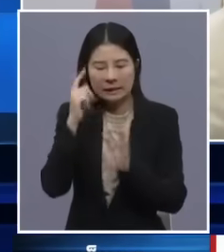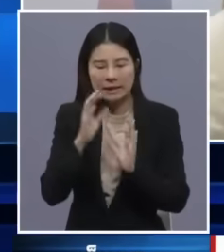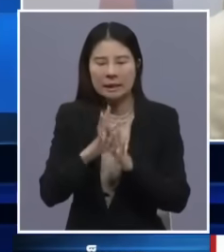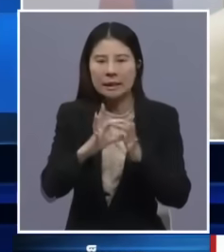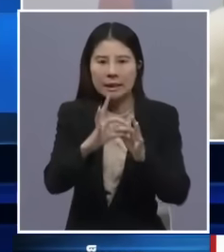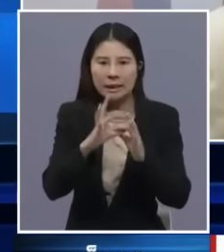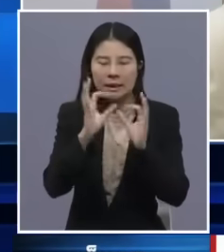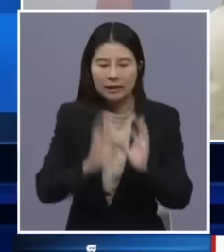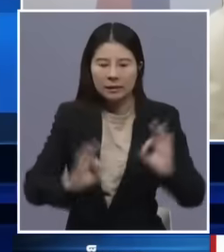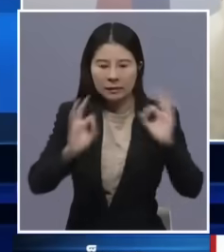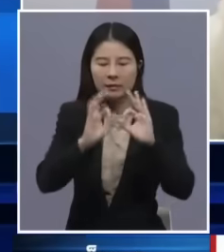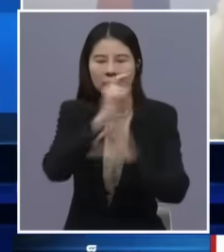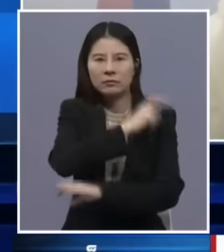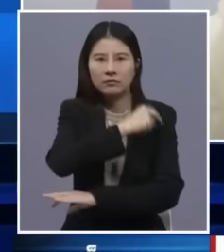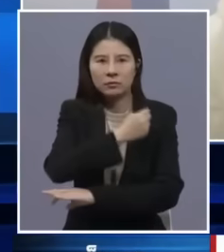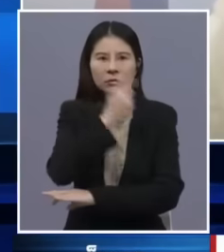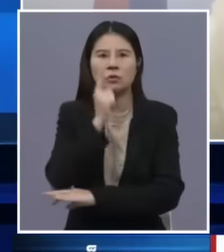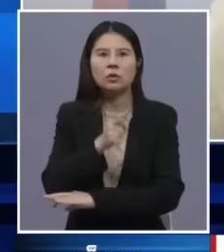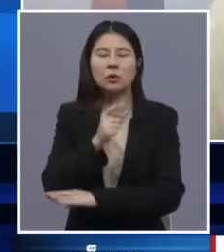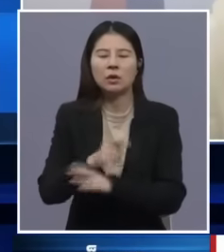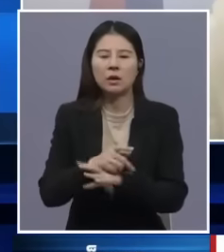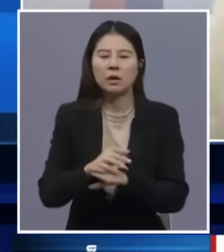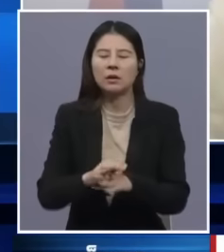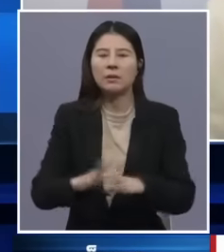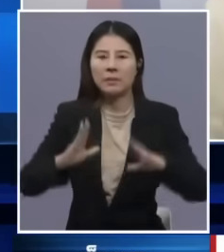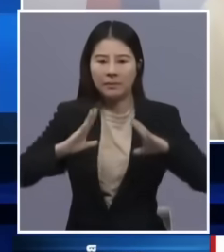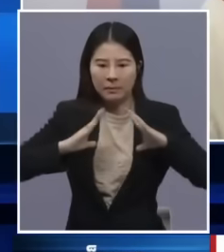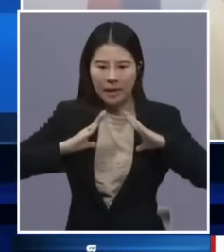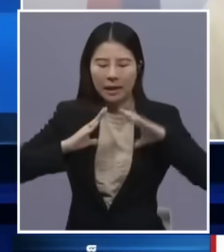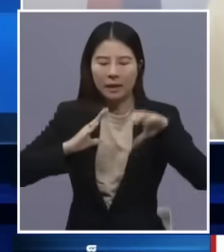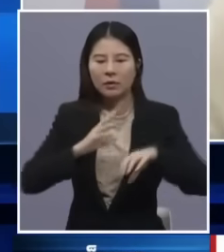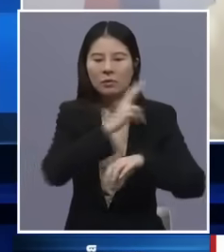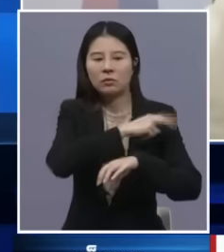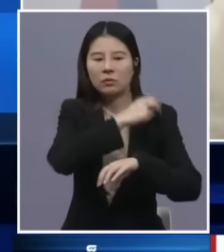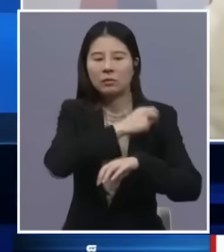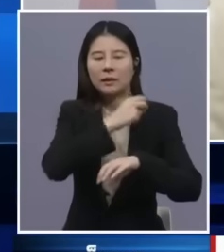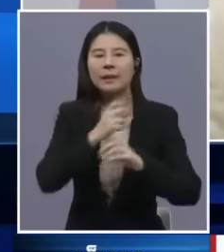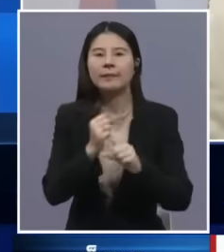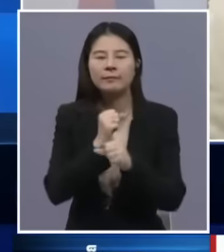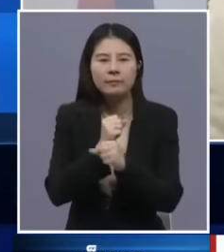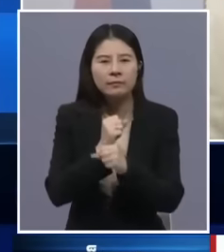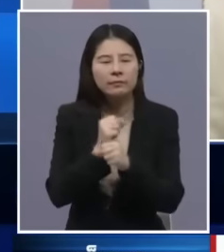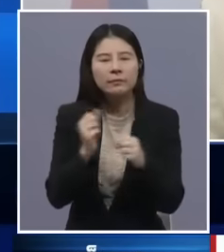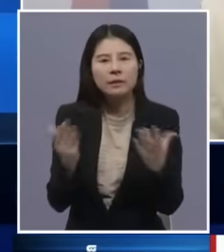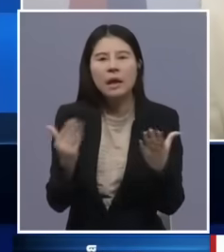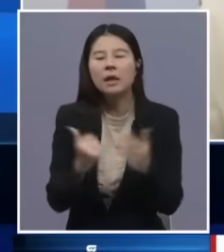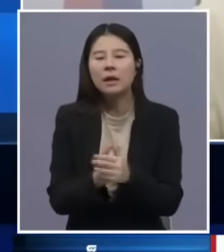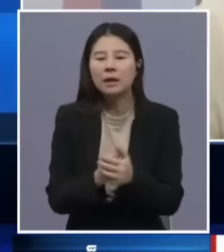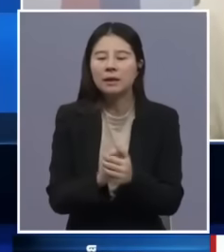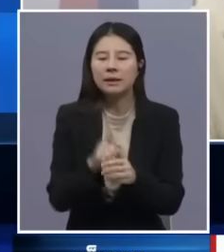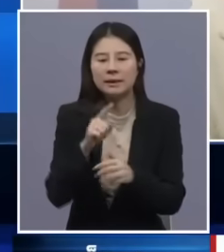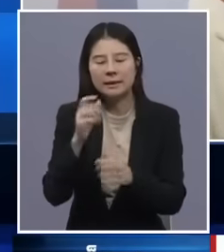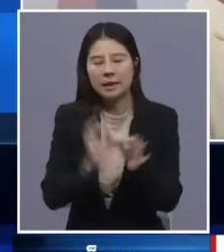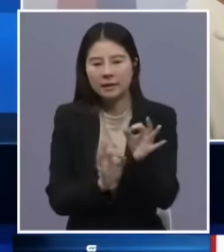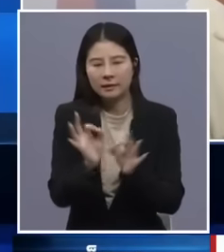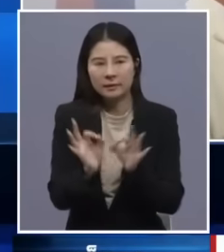ตุผลเพียงพอต่อการนอนพักรักษาตัวนอกเรือนจำต่อหรือไม่ด้วยประการใดบ้างทั้งนี้คุณทักษิณและครอบครัวคุณทวีบ